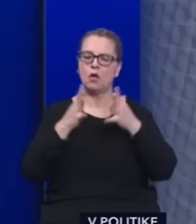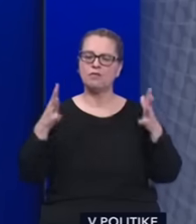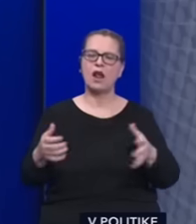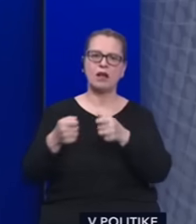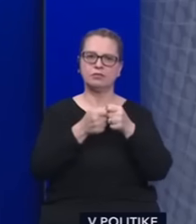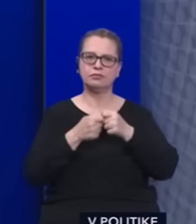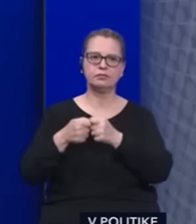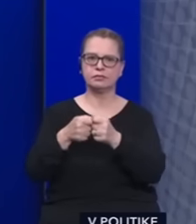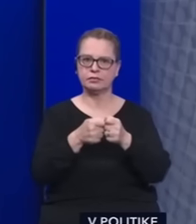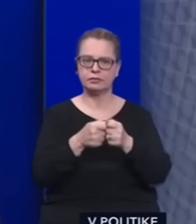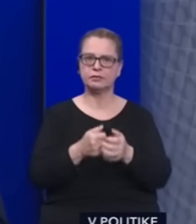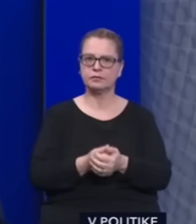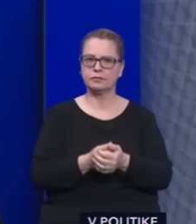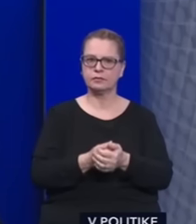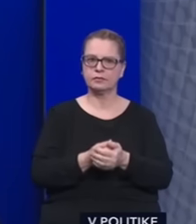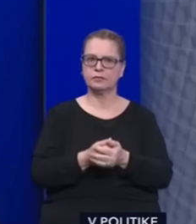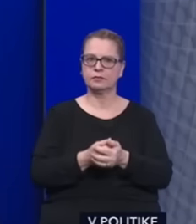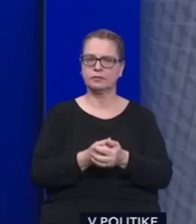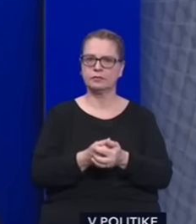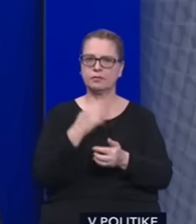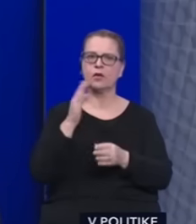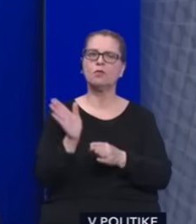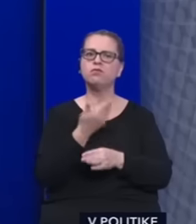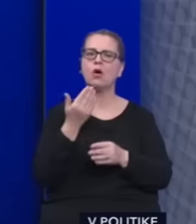alebo Právo a Spravodlivosť. Teraz myslíte po septembri.